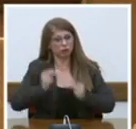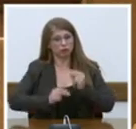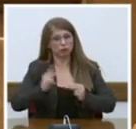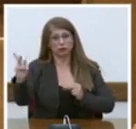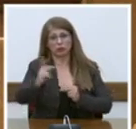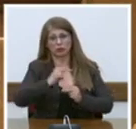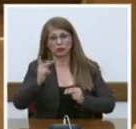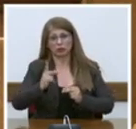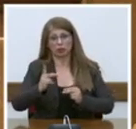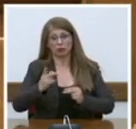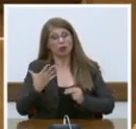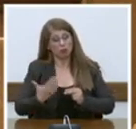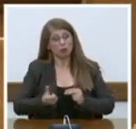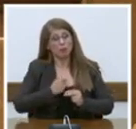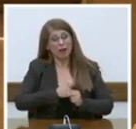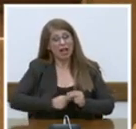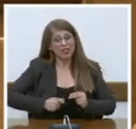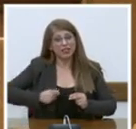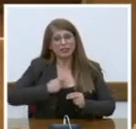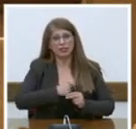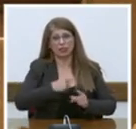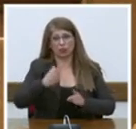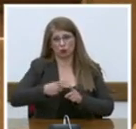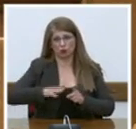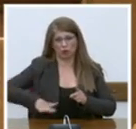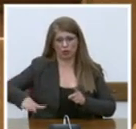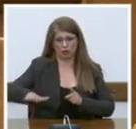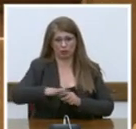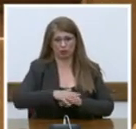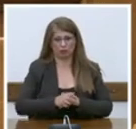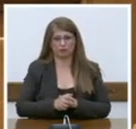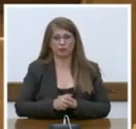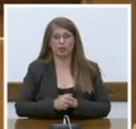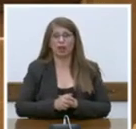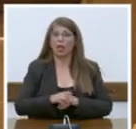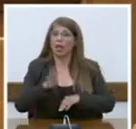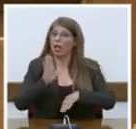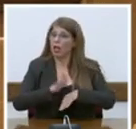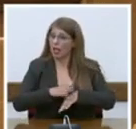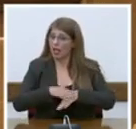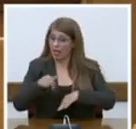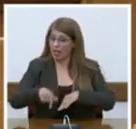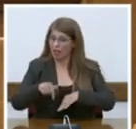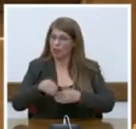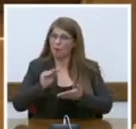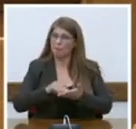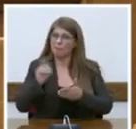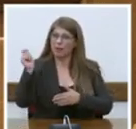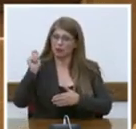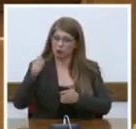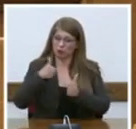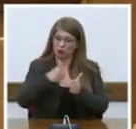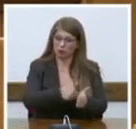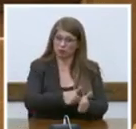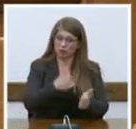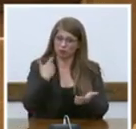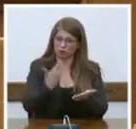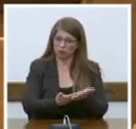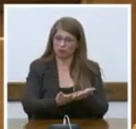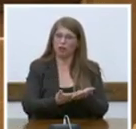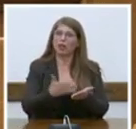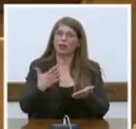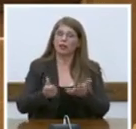περισσότερο δυστυχία στον ελληνικό λαό. Οι ηθήνοντες και εδώ, με την πολιτική που ακολούθησαν, απέδειξαν πως ήταν